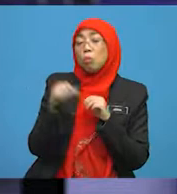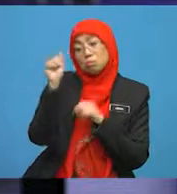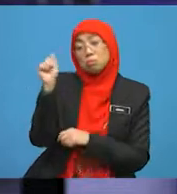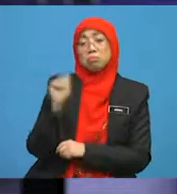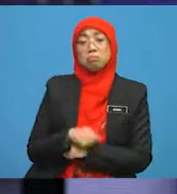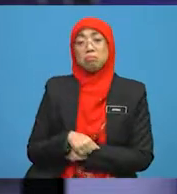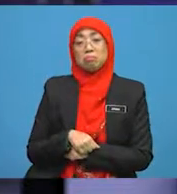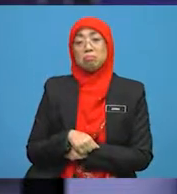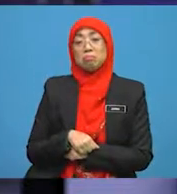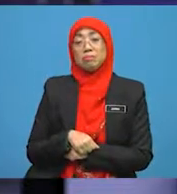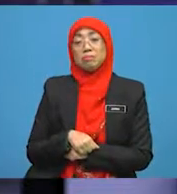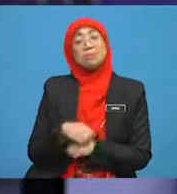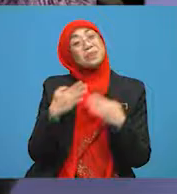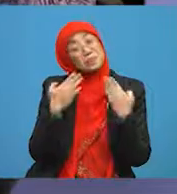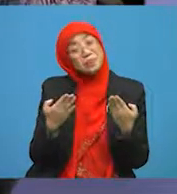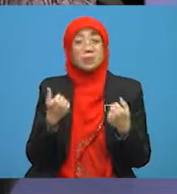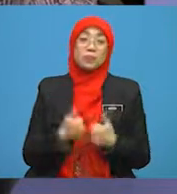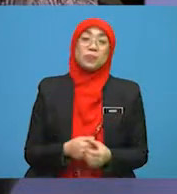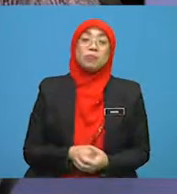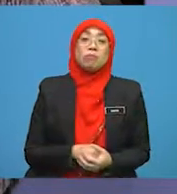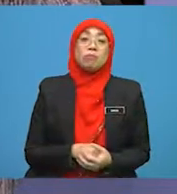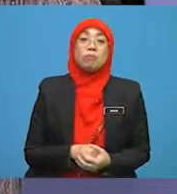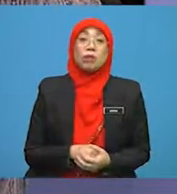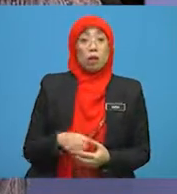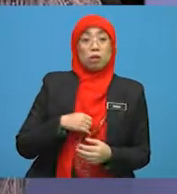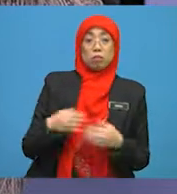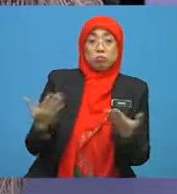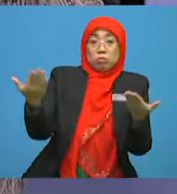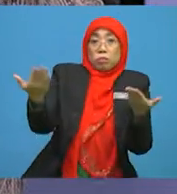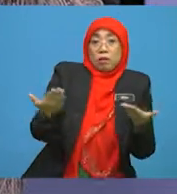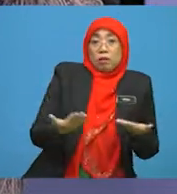Saya pun sihat. Alhamdulillah. Selamat datang cikgu-cikgu.